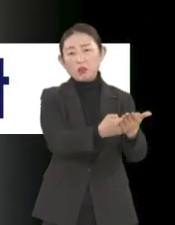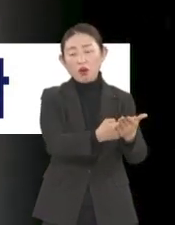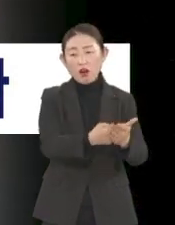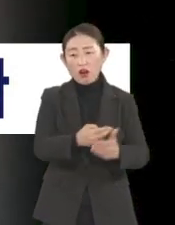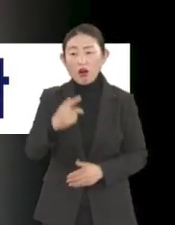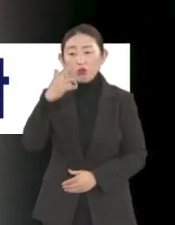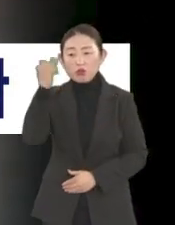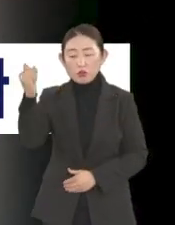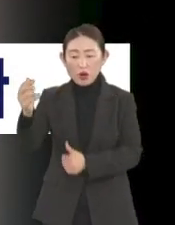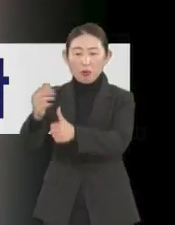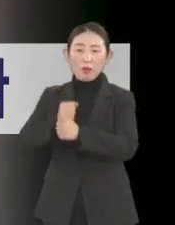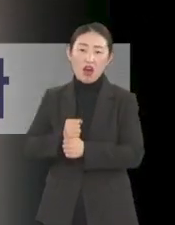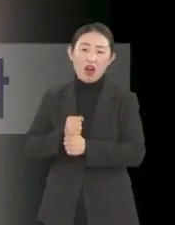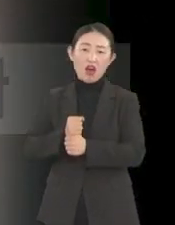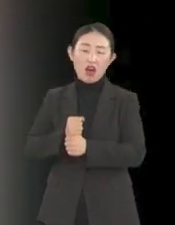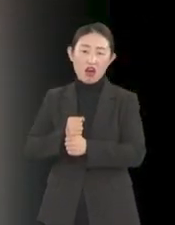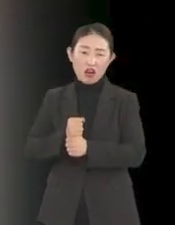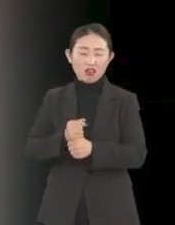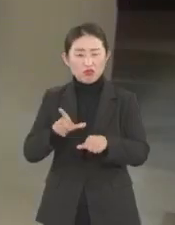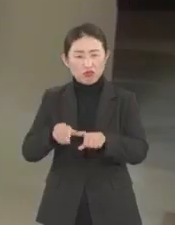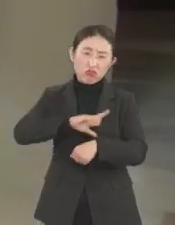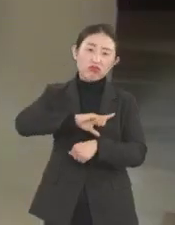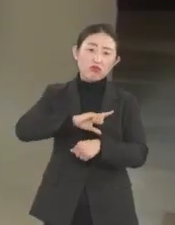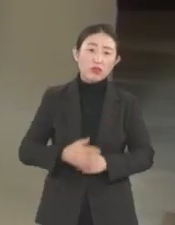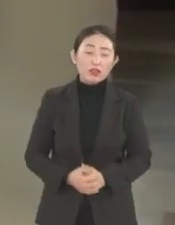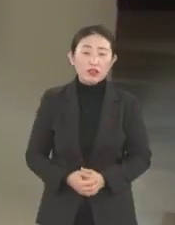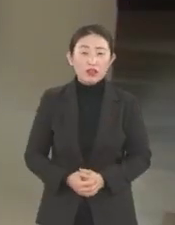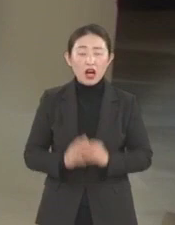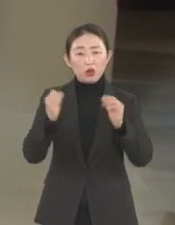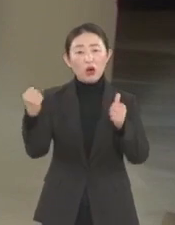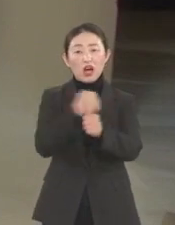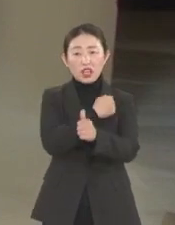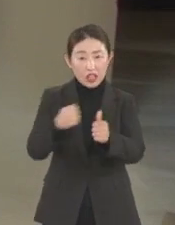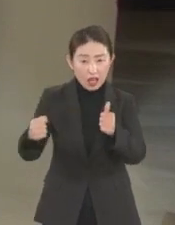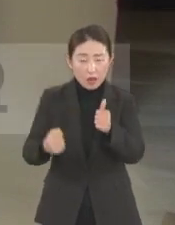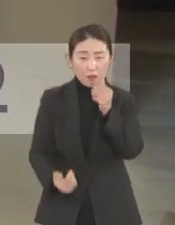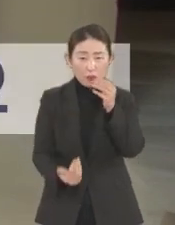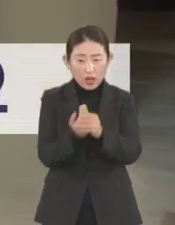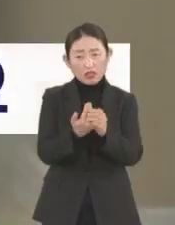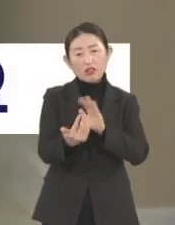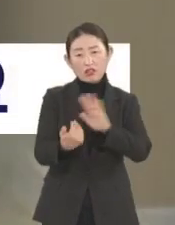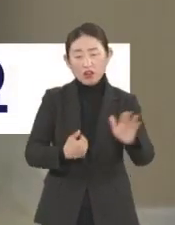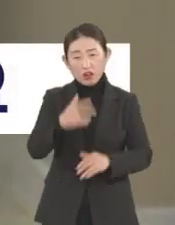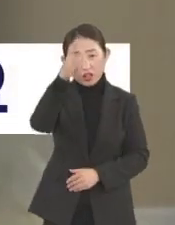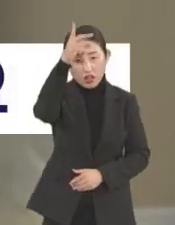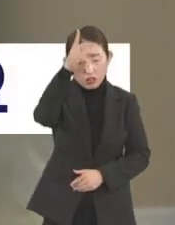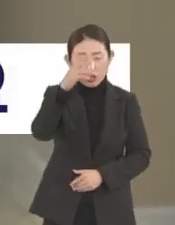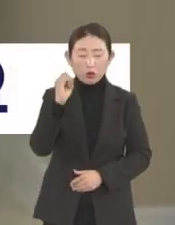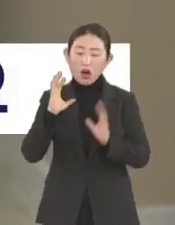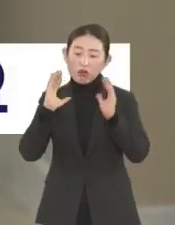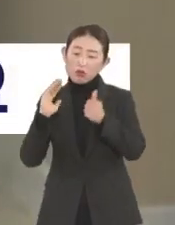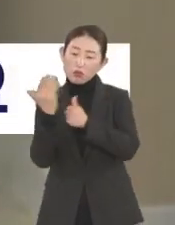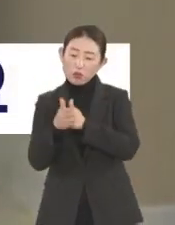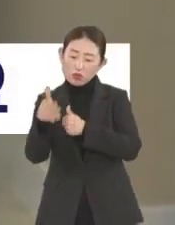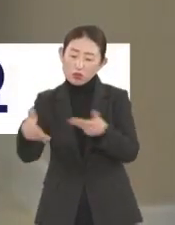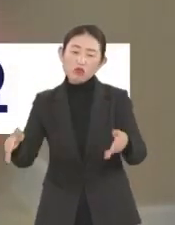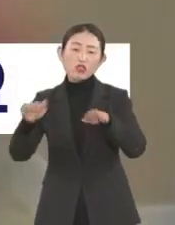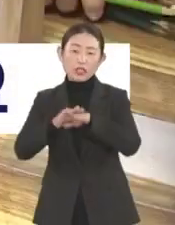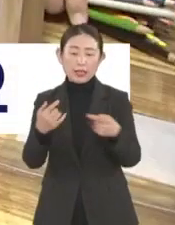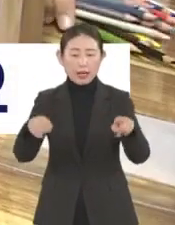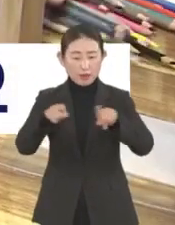구속된 뒤에야 학대에서 벗어날 수 있었습니다. 아동학대는 피해가 발생하기 전 경찰과 아동보호전문기관